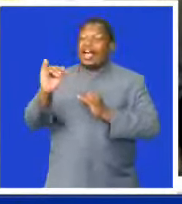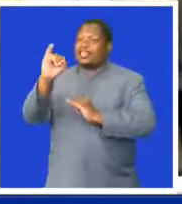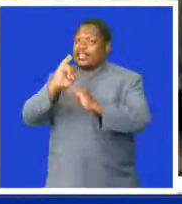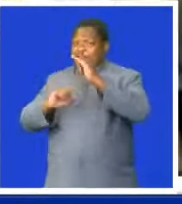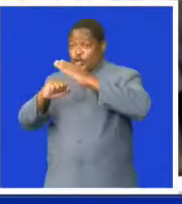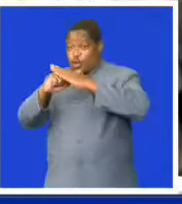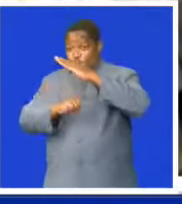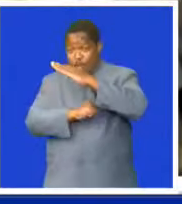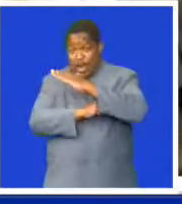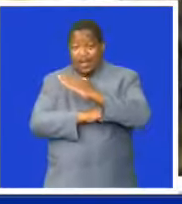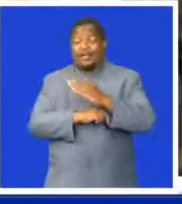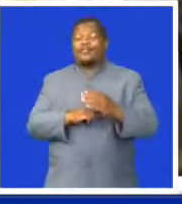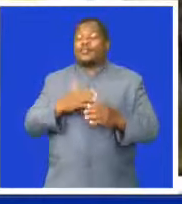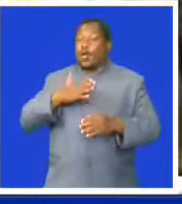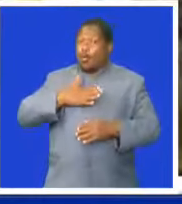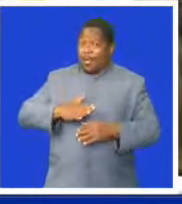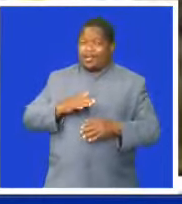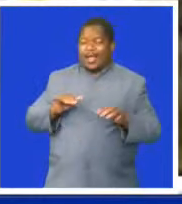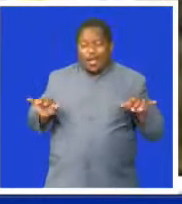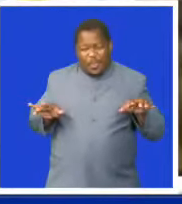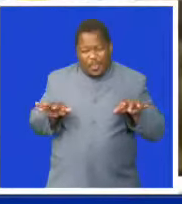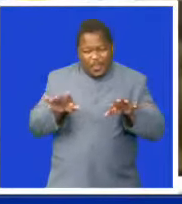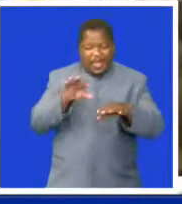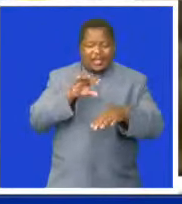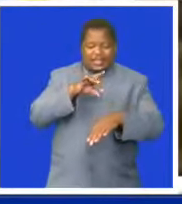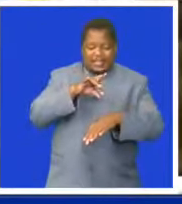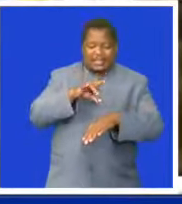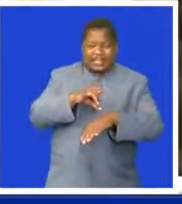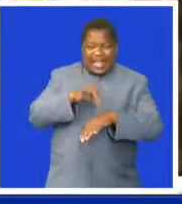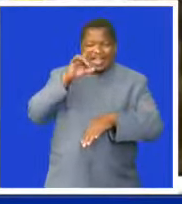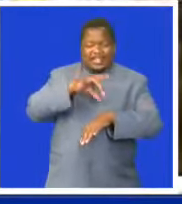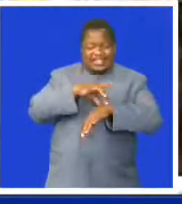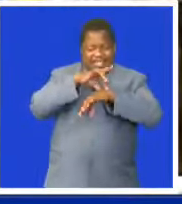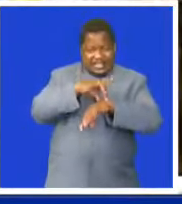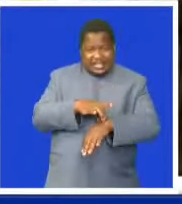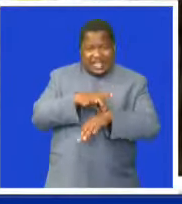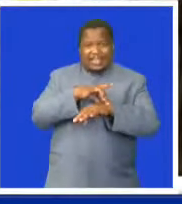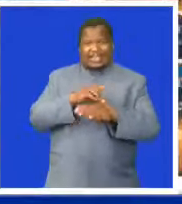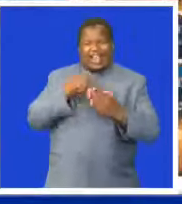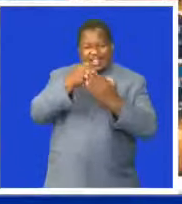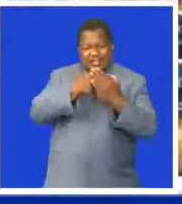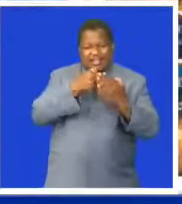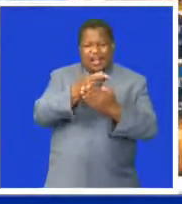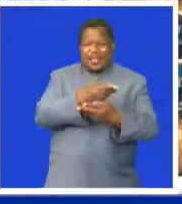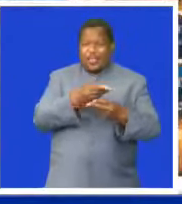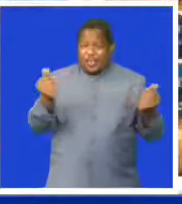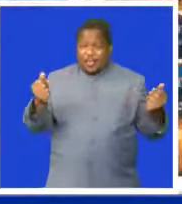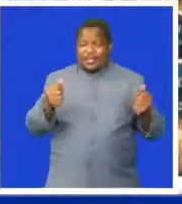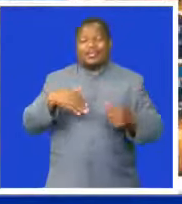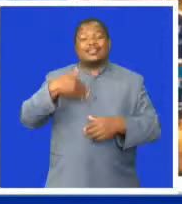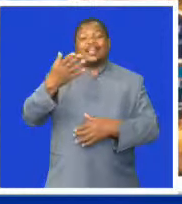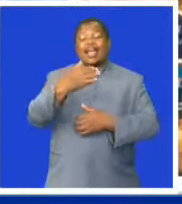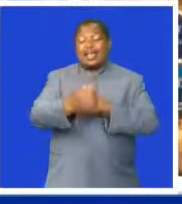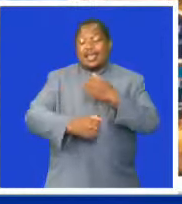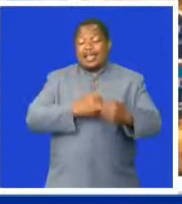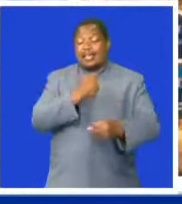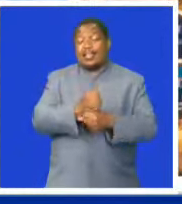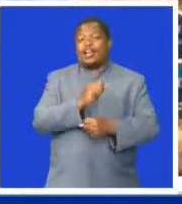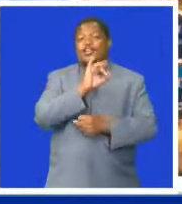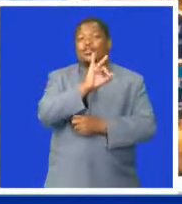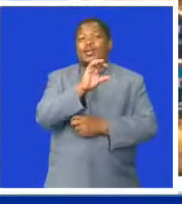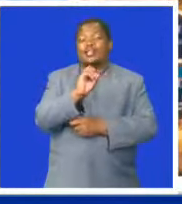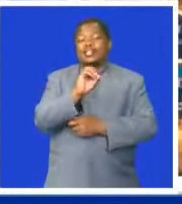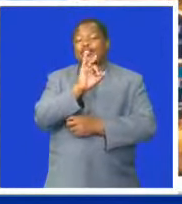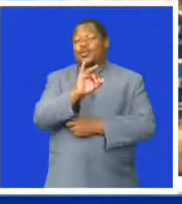wa 2023. Etindzabeni kubika Phumaphi Msweli eSpiki. Emalunga ePhalamende